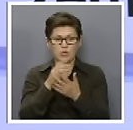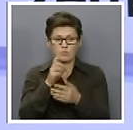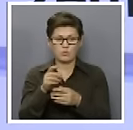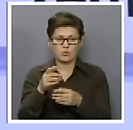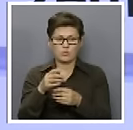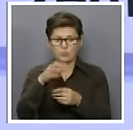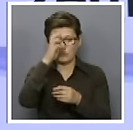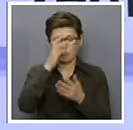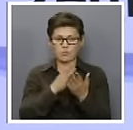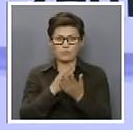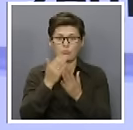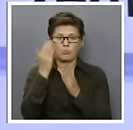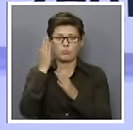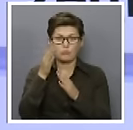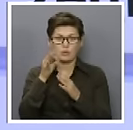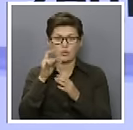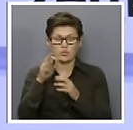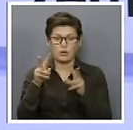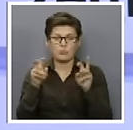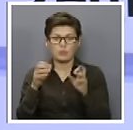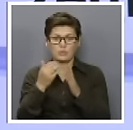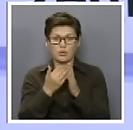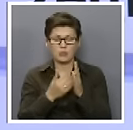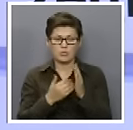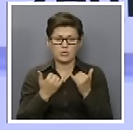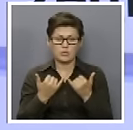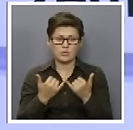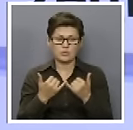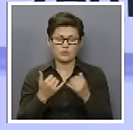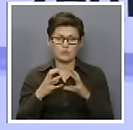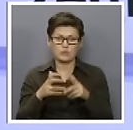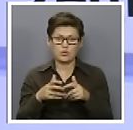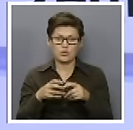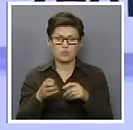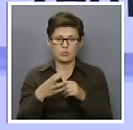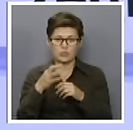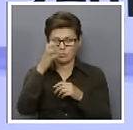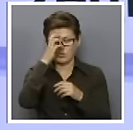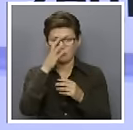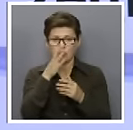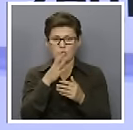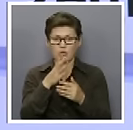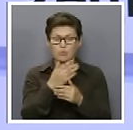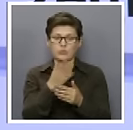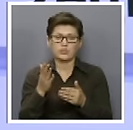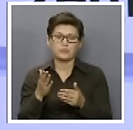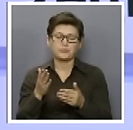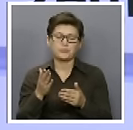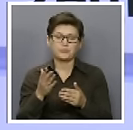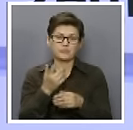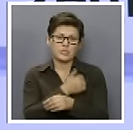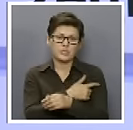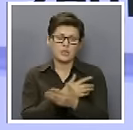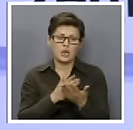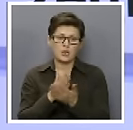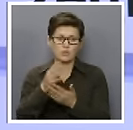көпшілігіміз айтатынымыз ол болашақ бағдарламасы. Болашақ бағдарламасымен қазір дүниежүзінің бірқатар мемлекеттерінде осы медицина